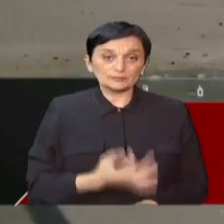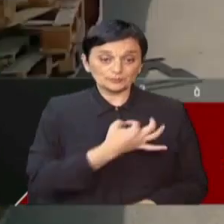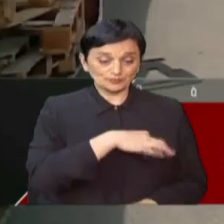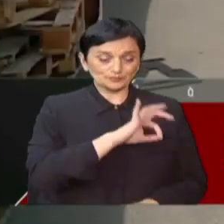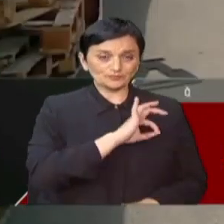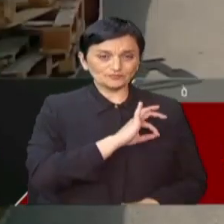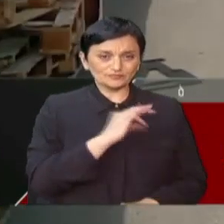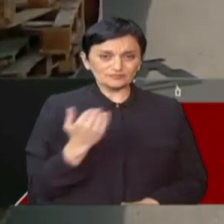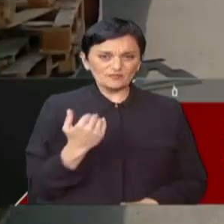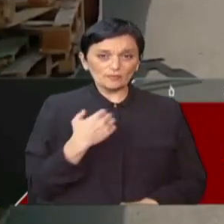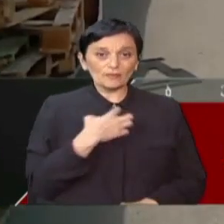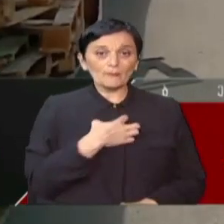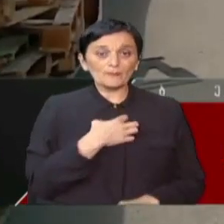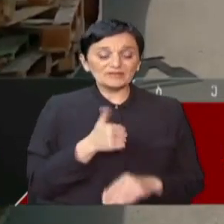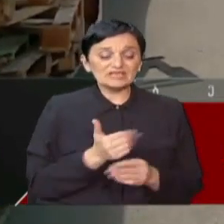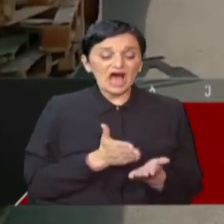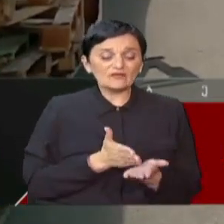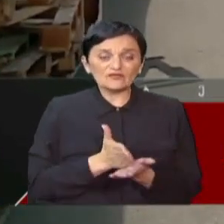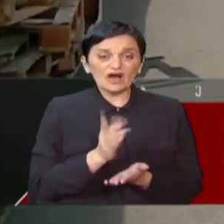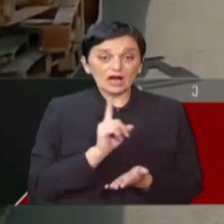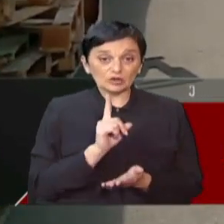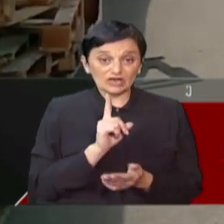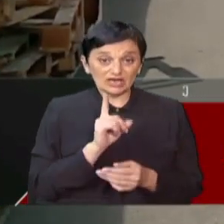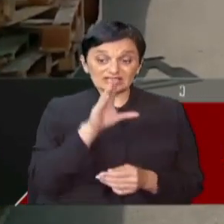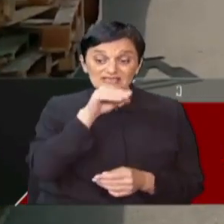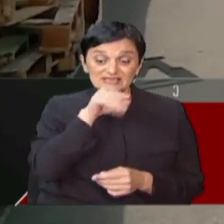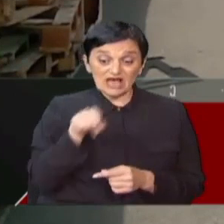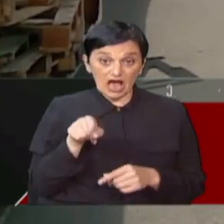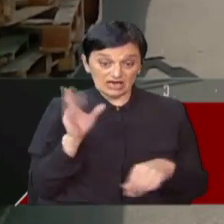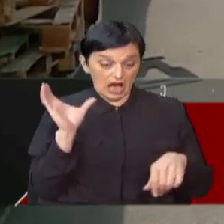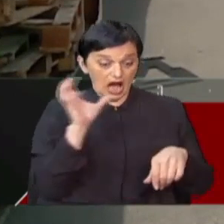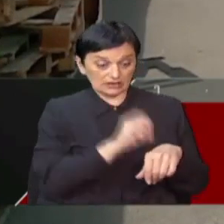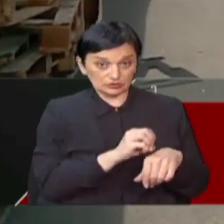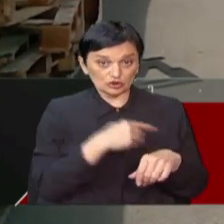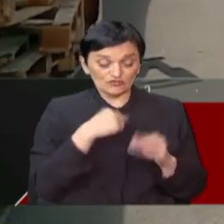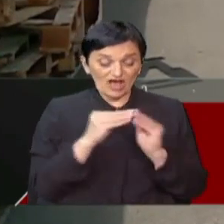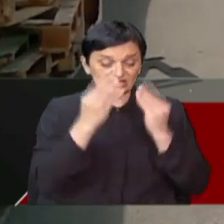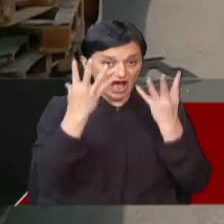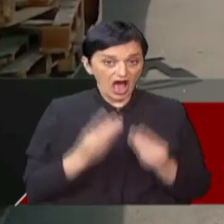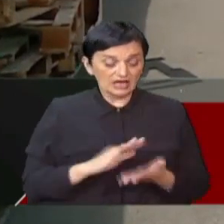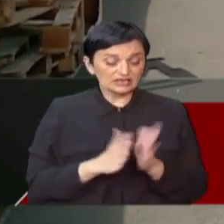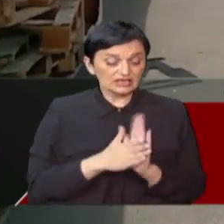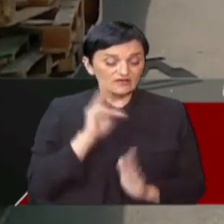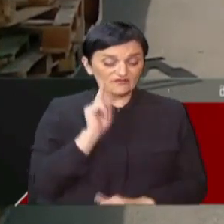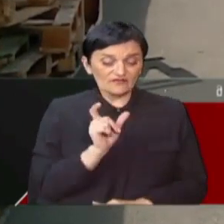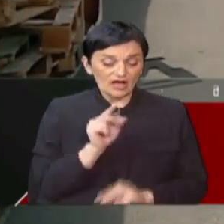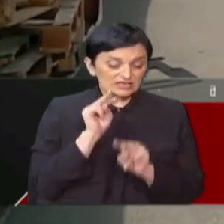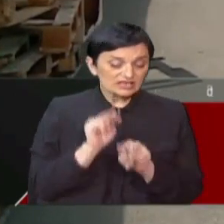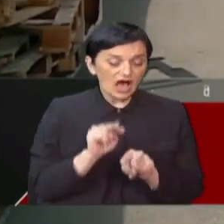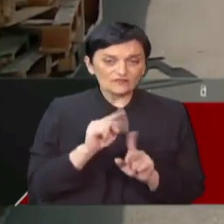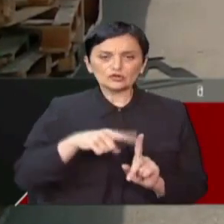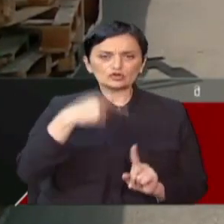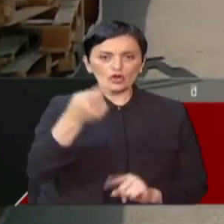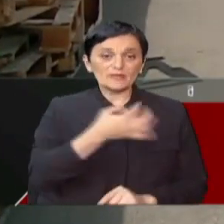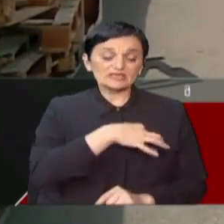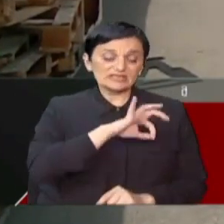სააგენტოს მთავარი დანიშნულება ეს არის, რომ ეს დაკბენა რა ძაღლისგანაც მოხდება, ჩვენ ათდღიანი ვადა უნდა დავაკვირდეთ და შემდგომში